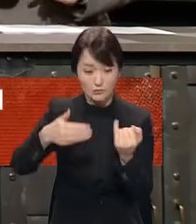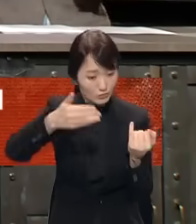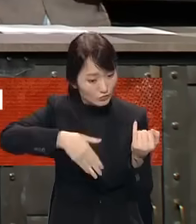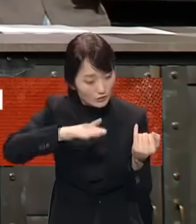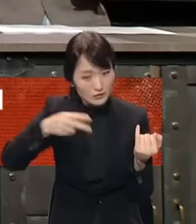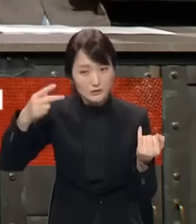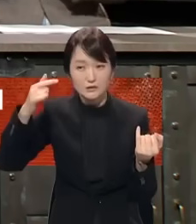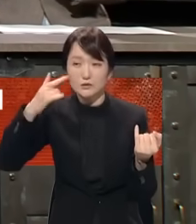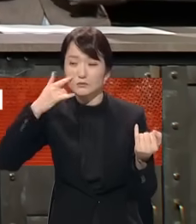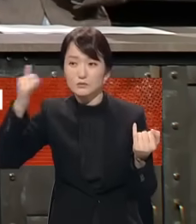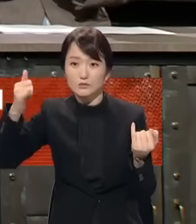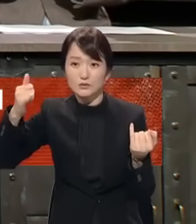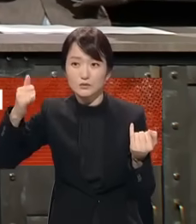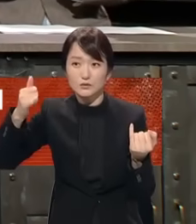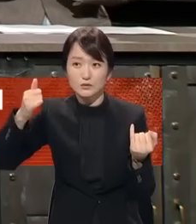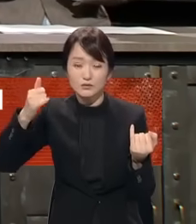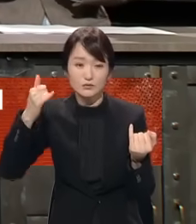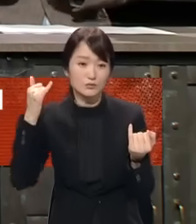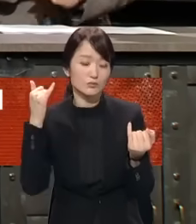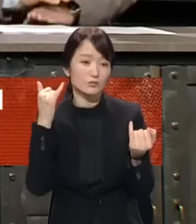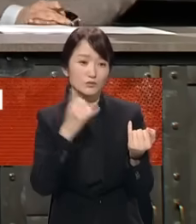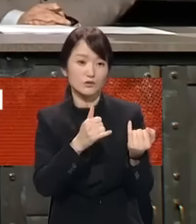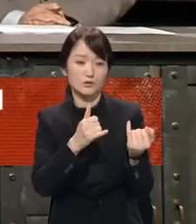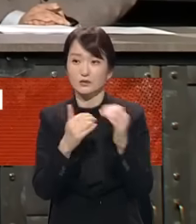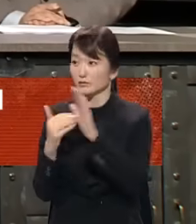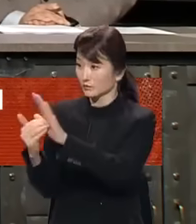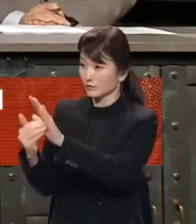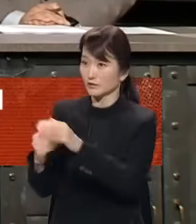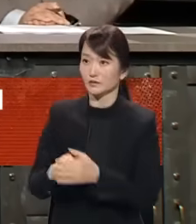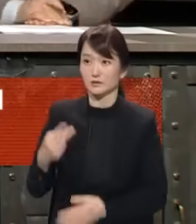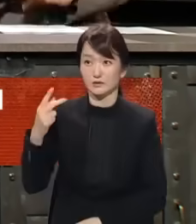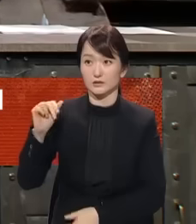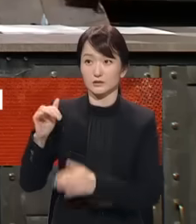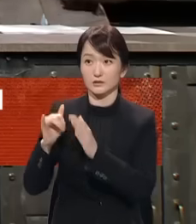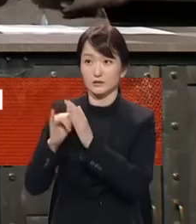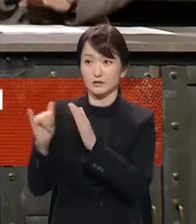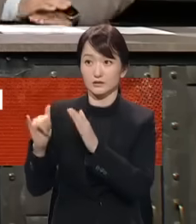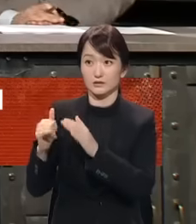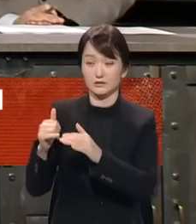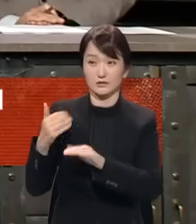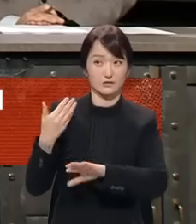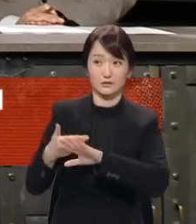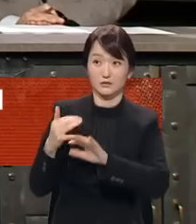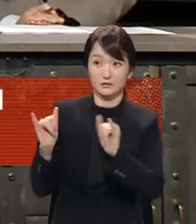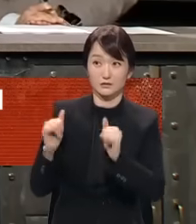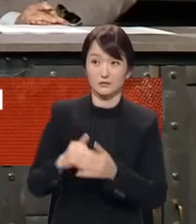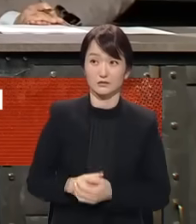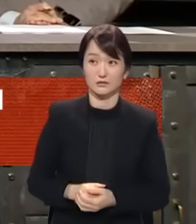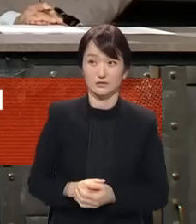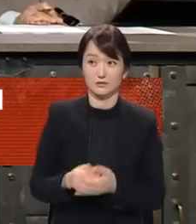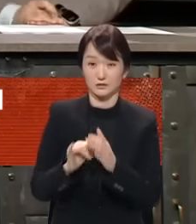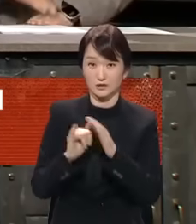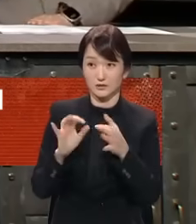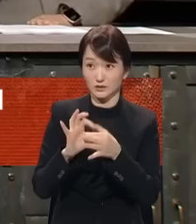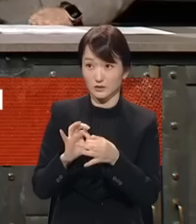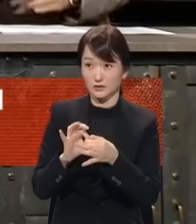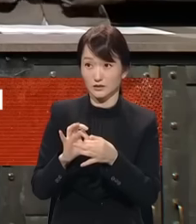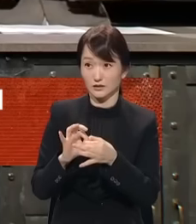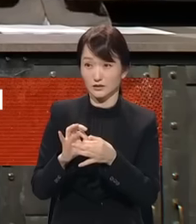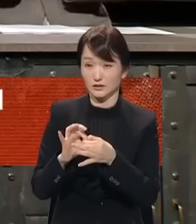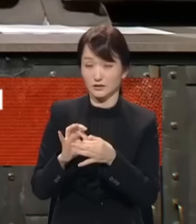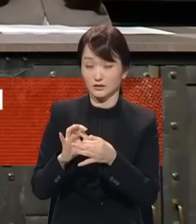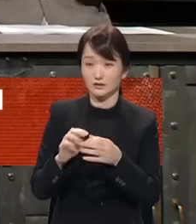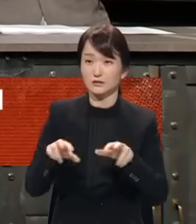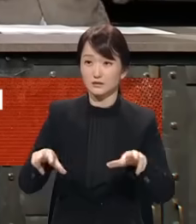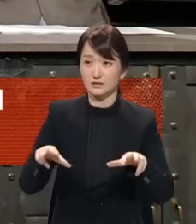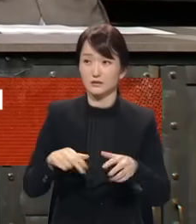하시는 건 아예 막아야 된다고 저는 봐요. 그럼 시댁 식구랑 완전 남남이라는. 그게 왜 시댁이랑 남남이 된다라는 거예요? 가족관계에 따르면. 아 사실은 지금